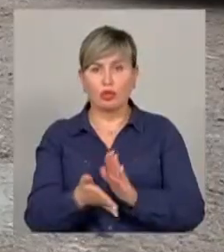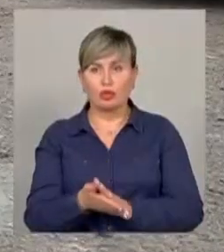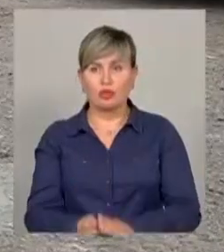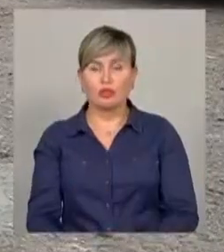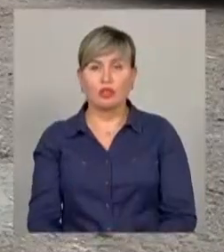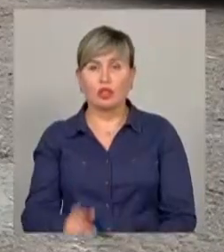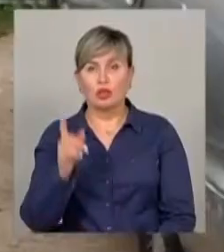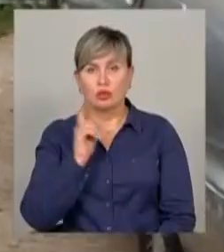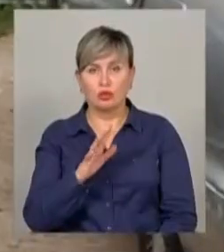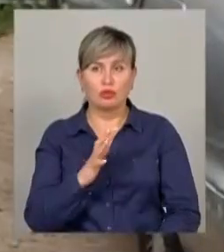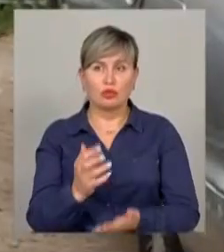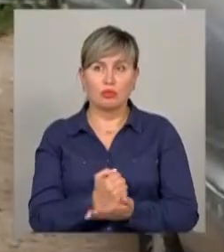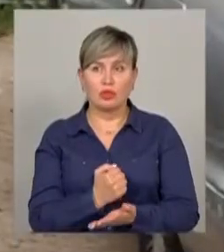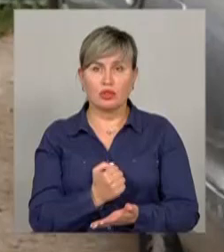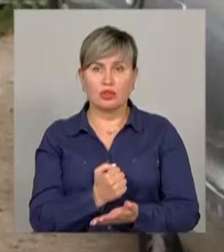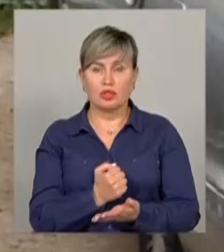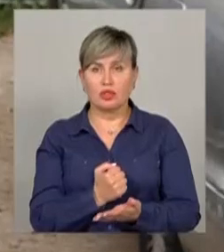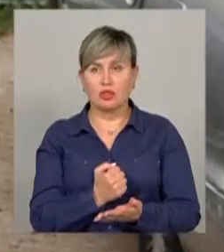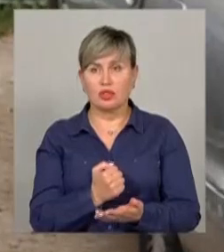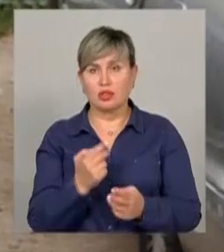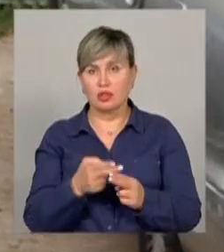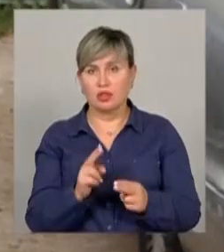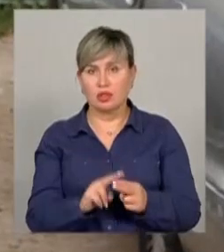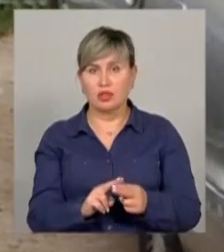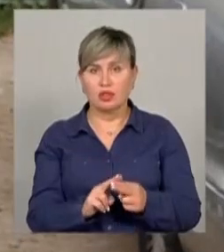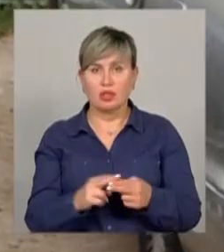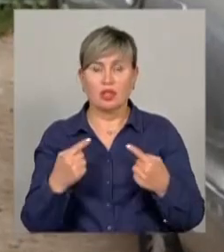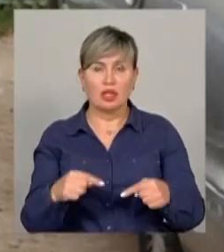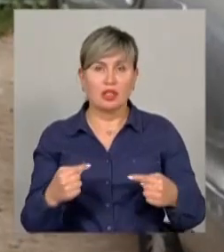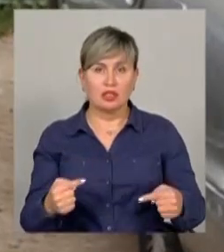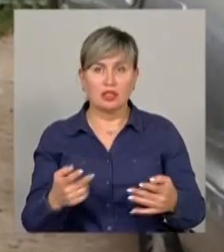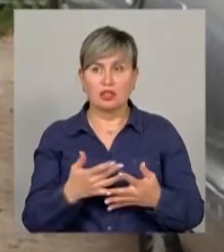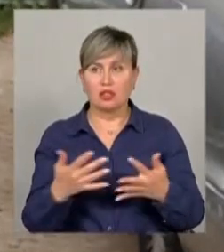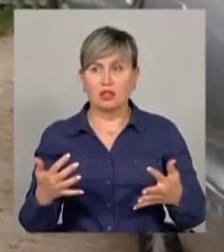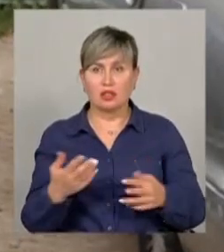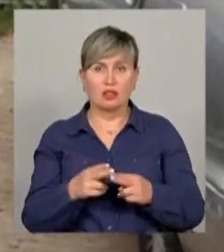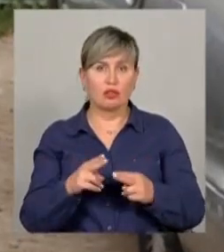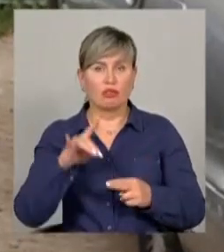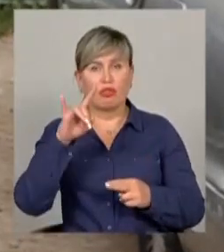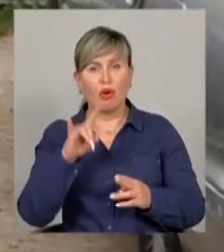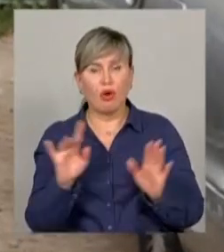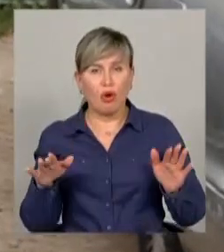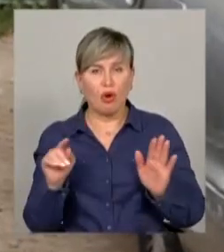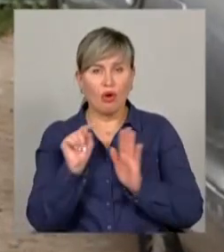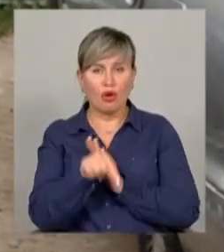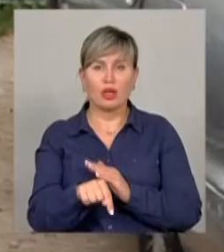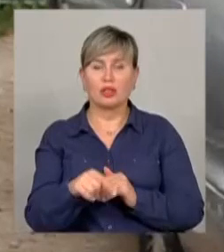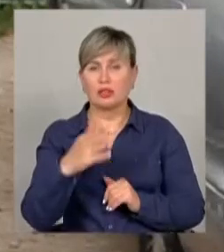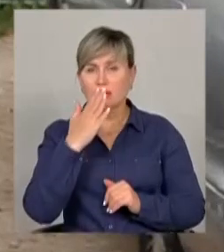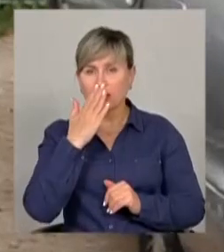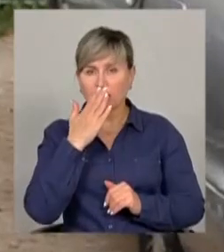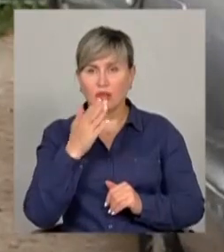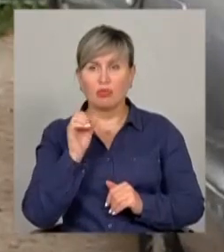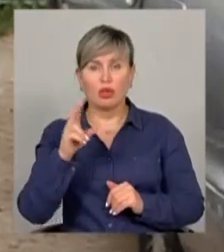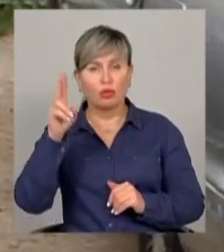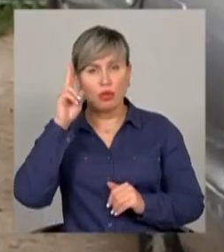неудобства доставляет колоссальные, то есть это и различные насекомые, которые залетают в окна, и запахи как